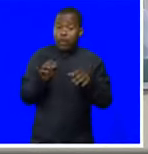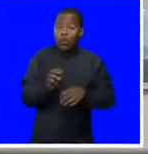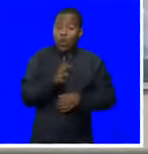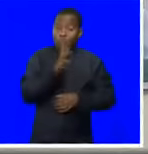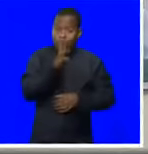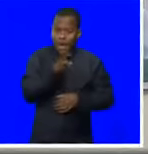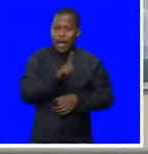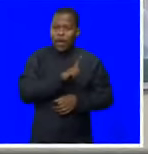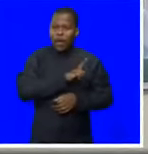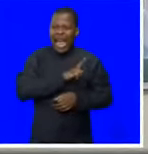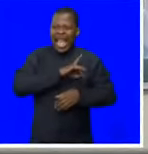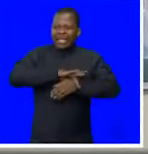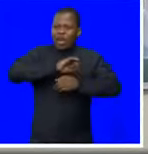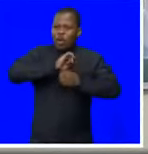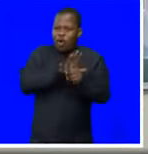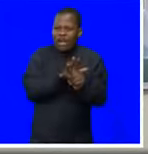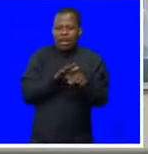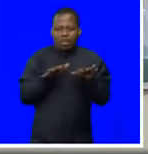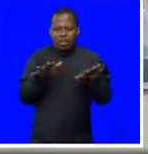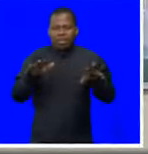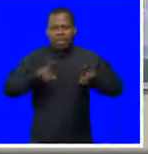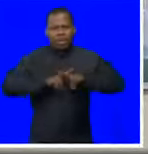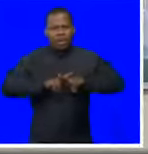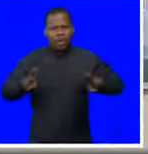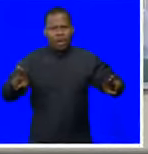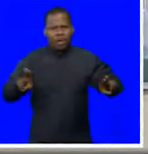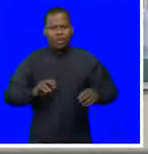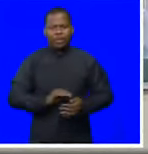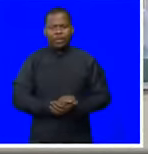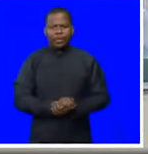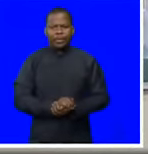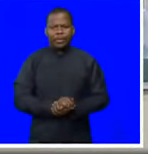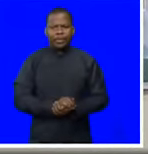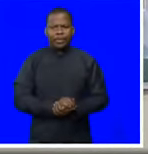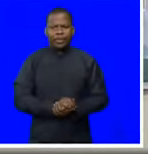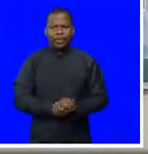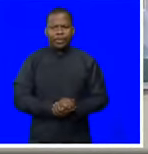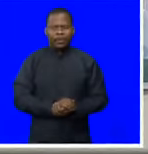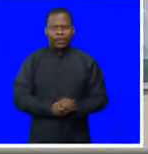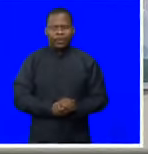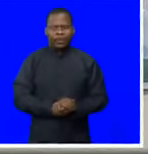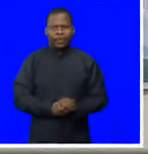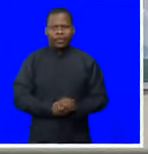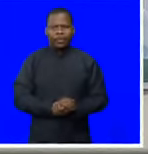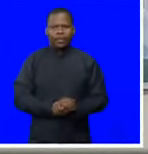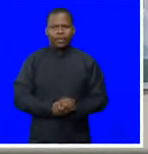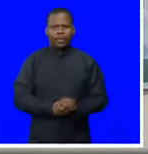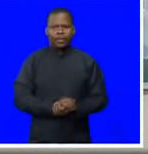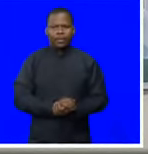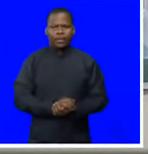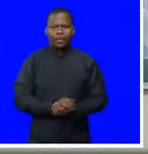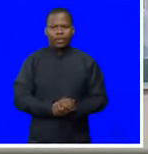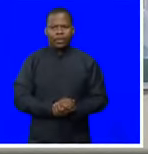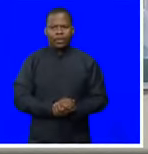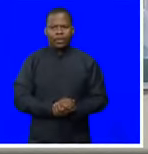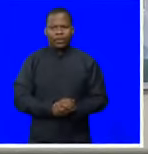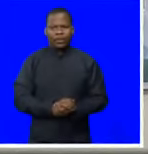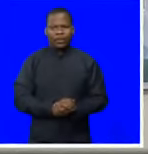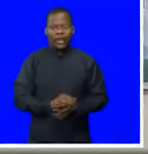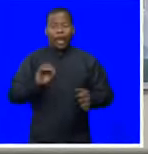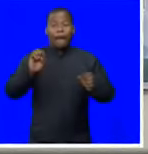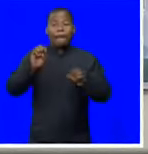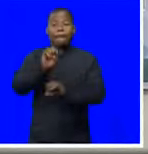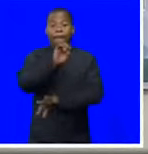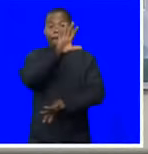sisendela kokuthi kumbe kungaze kube khona kokuthi umbe lonawo lowo mkhuhlane umbe sekangathelela lo muntu simemetelo